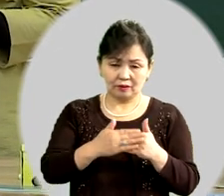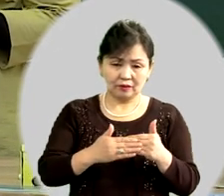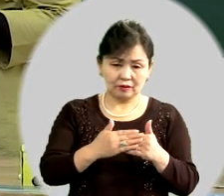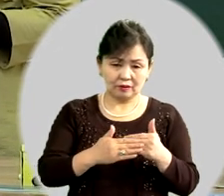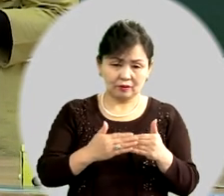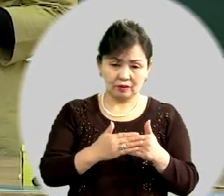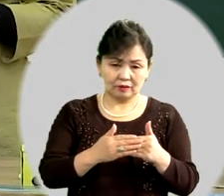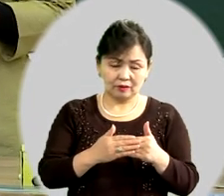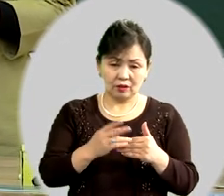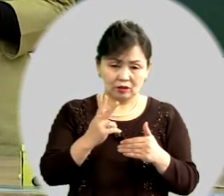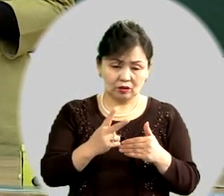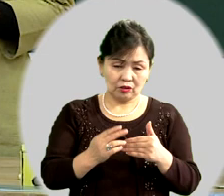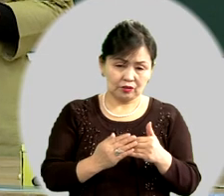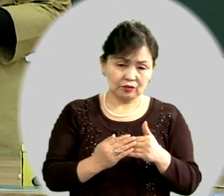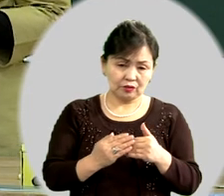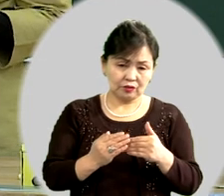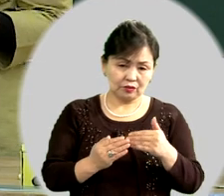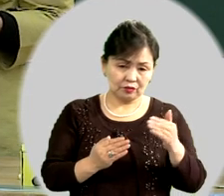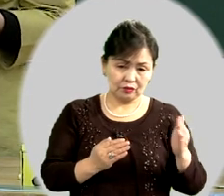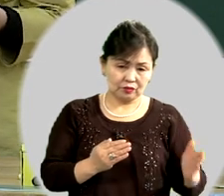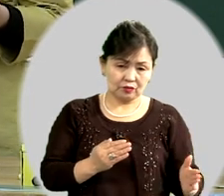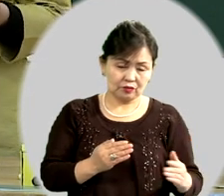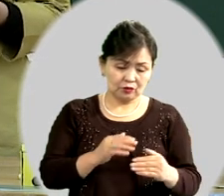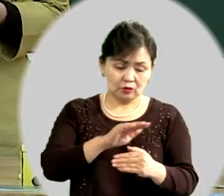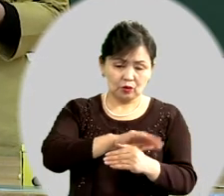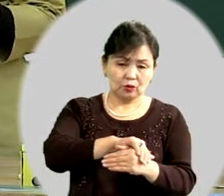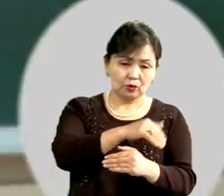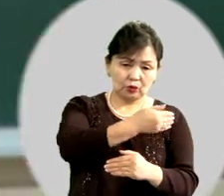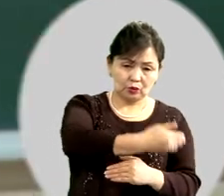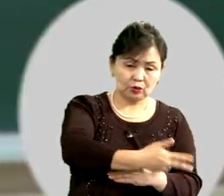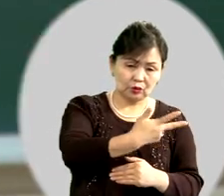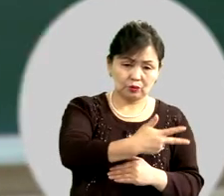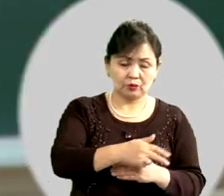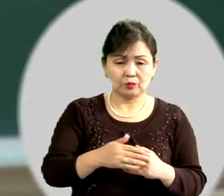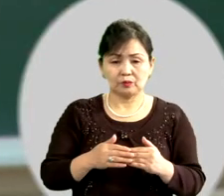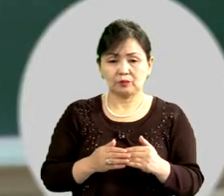бол хана гэсэн үг. 2 дахь талс, 3 дахь талс,